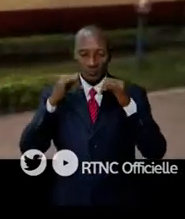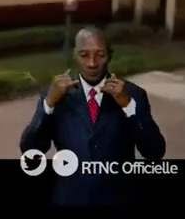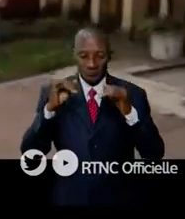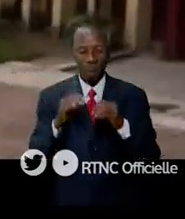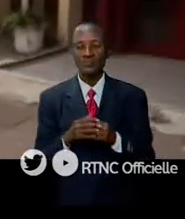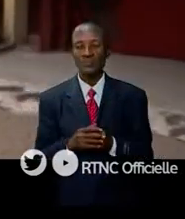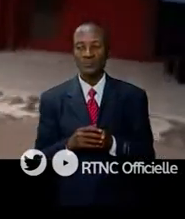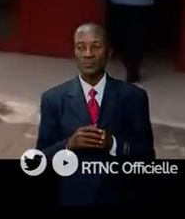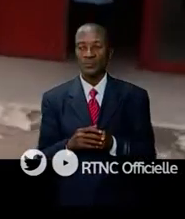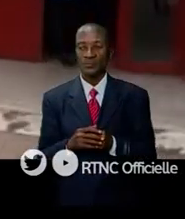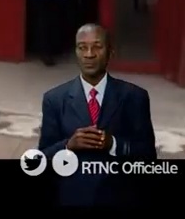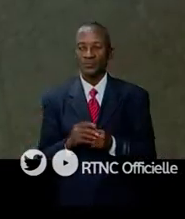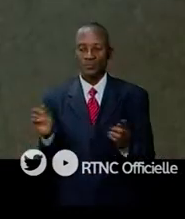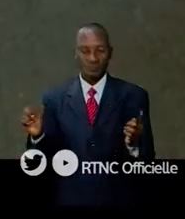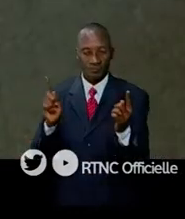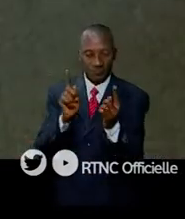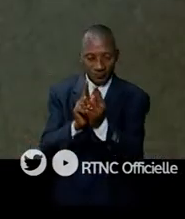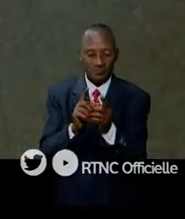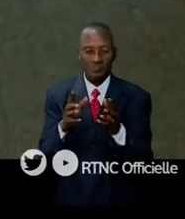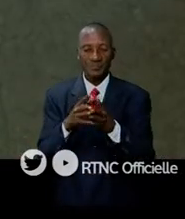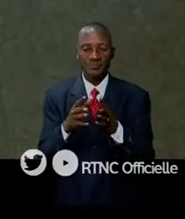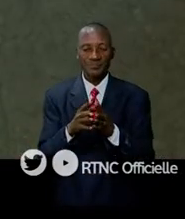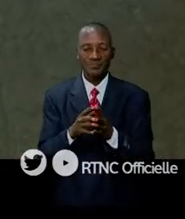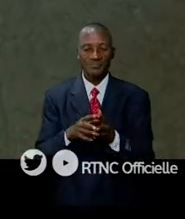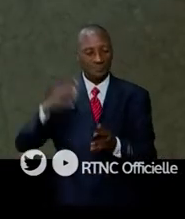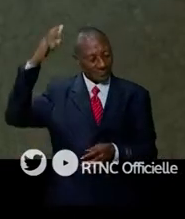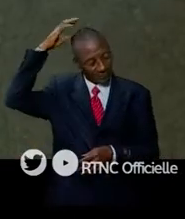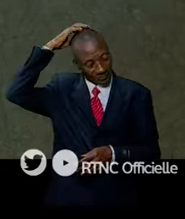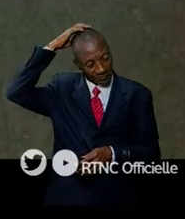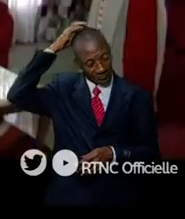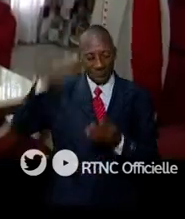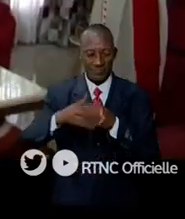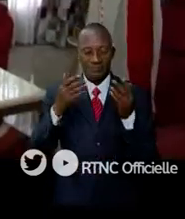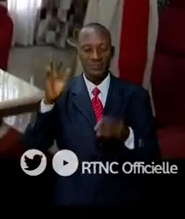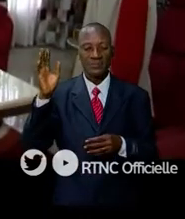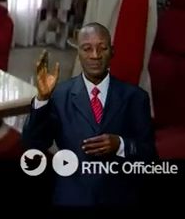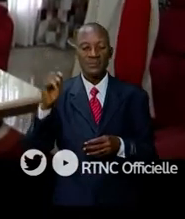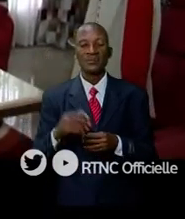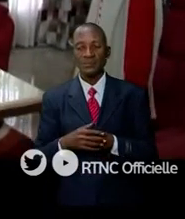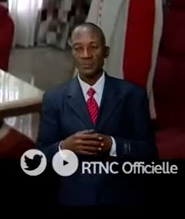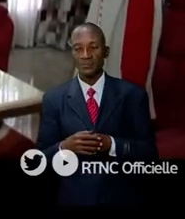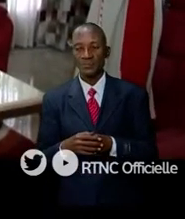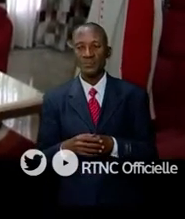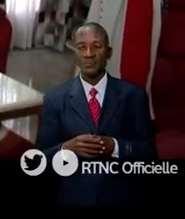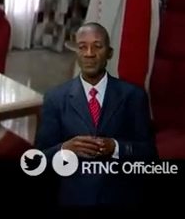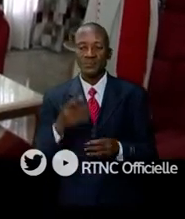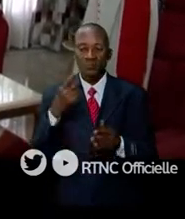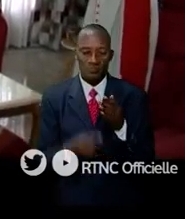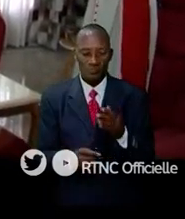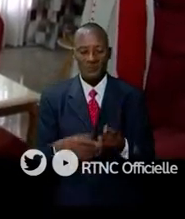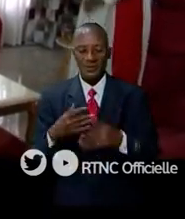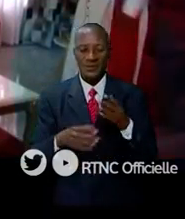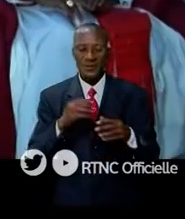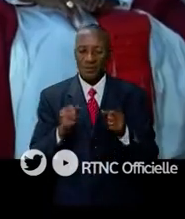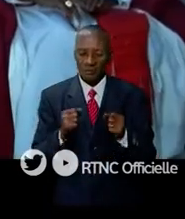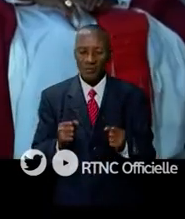Makelele Diwampovesa, est allé échanger avec son éminence Fridolin Cardinal Ambongo. Au menu, maximiser les efforts avec